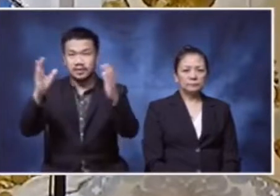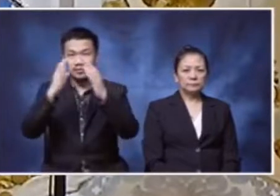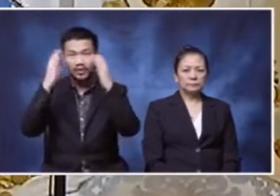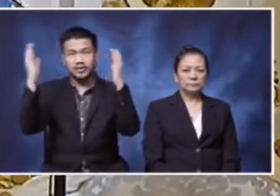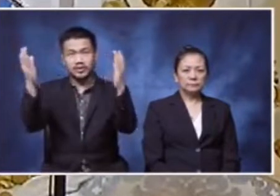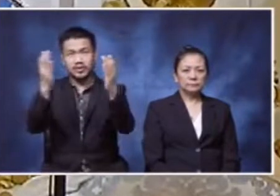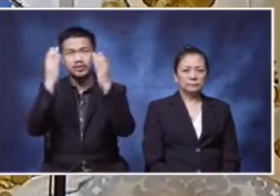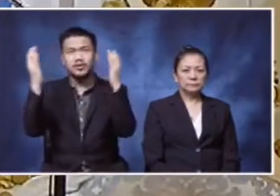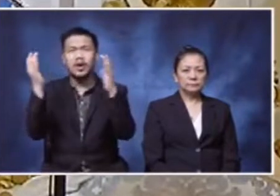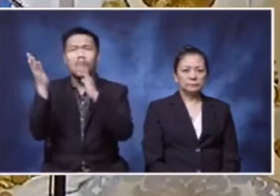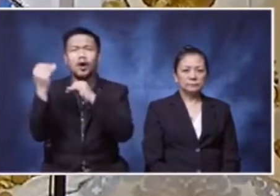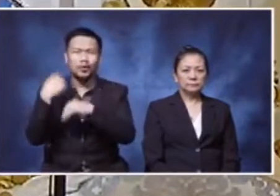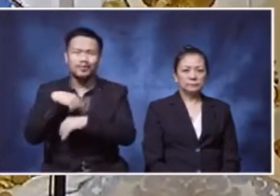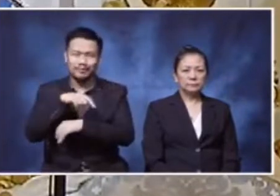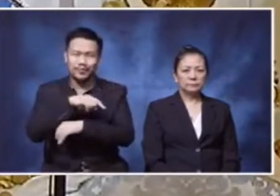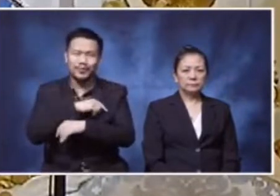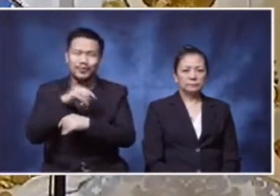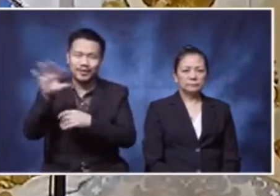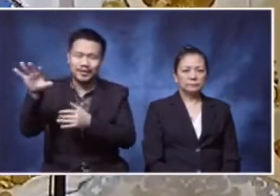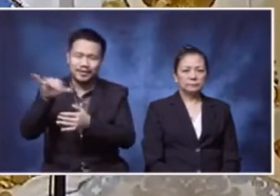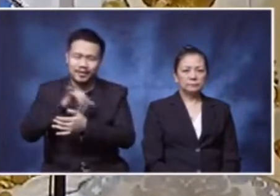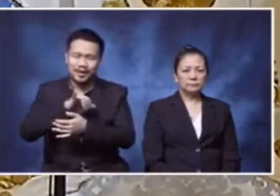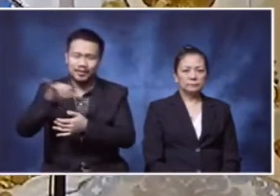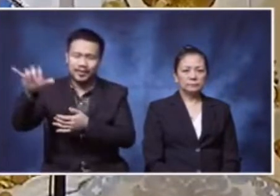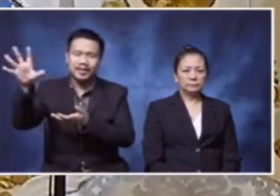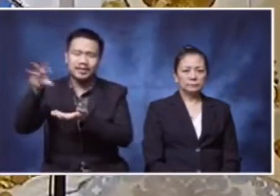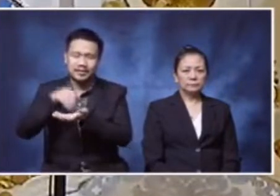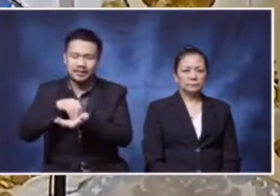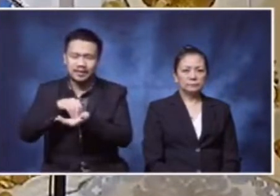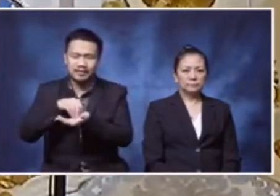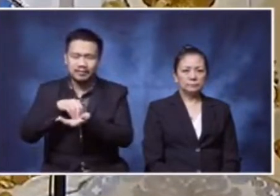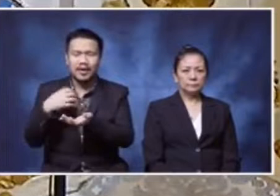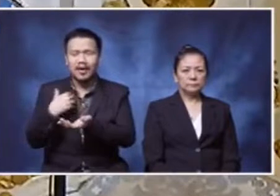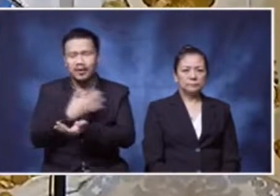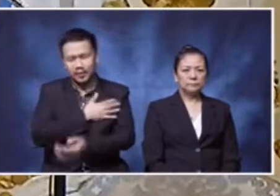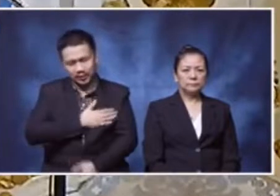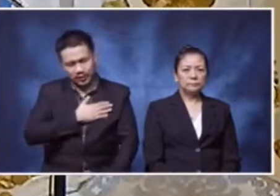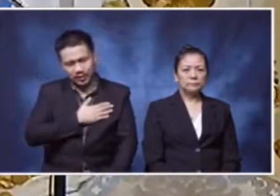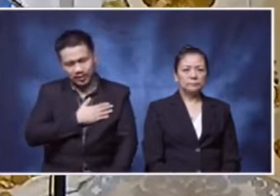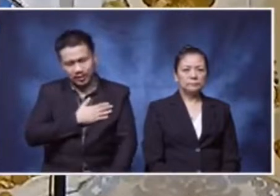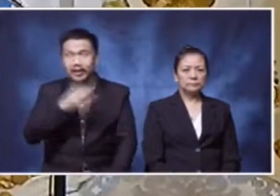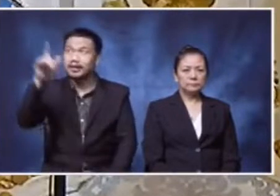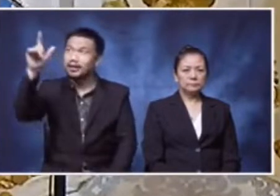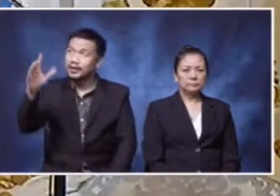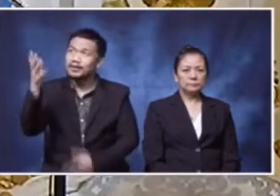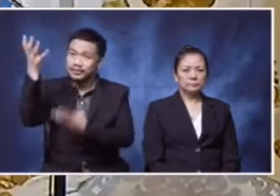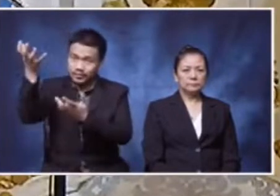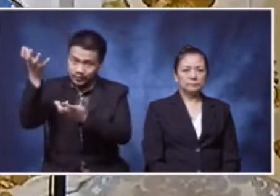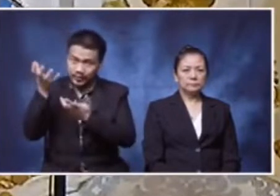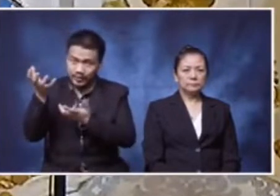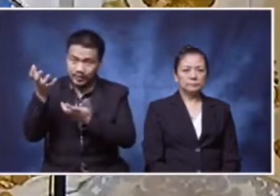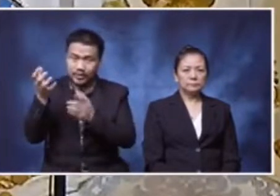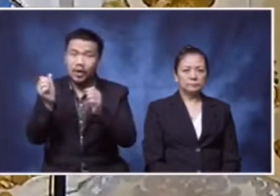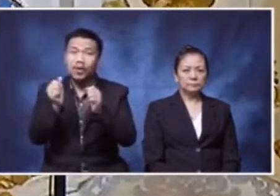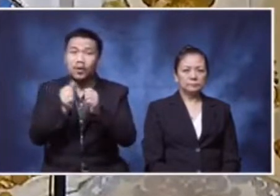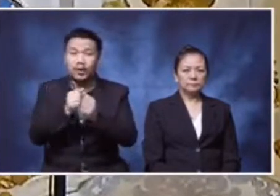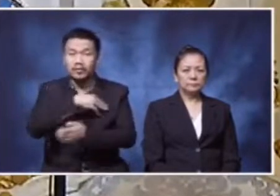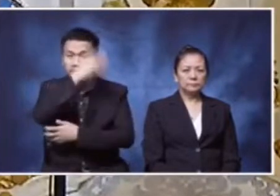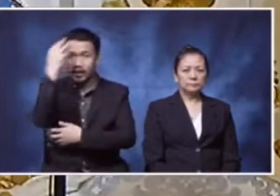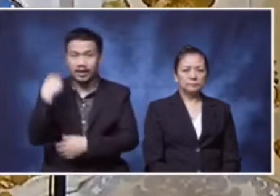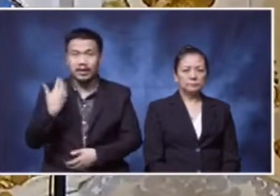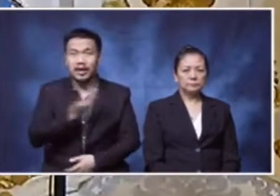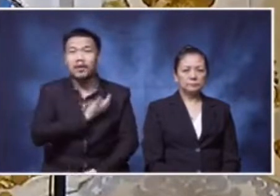maitulad natin ang ating mga kalooban ayon sa kalooban ng Diyos, kasama ni Maria na ating